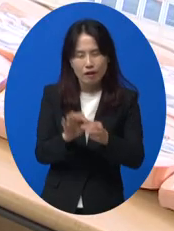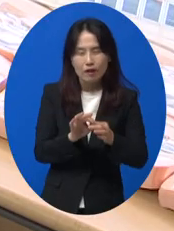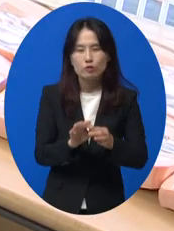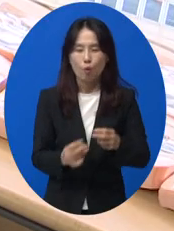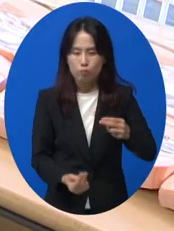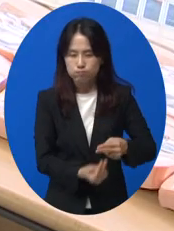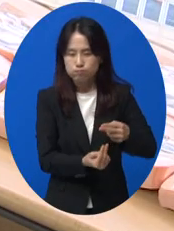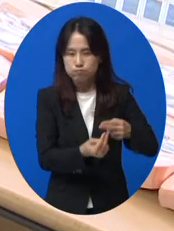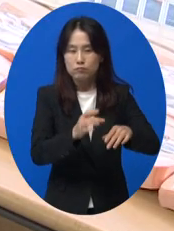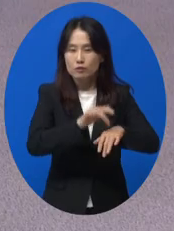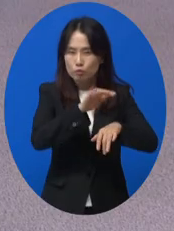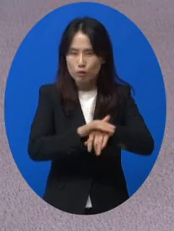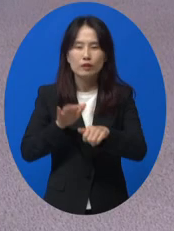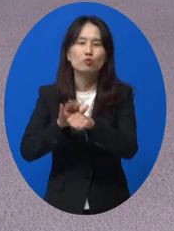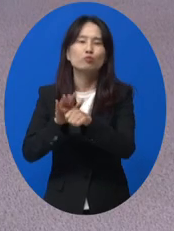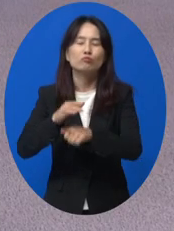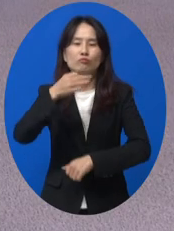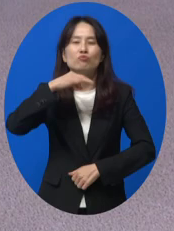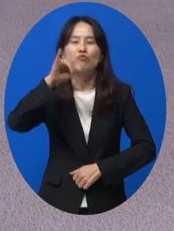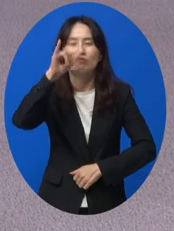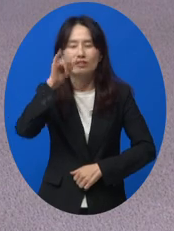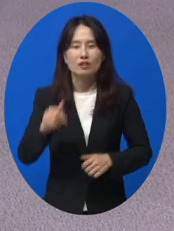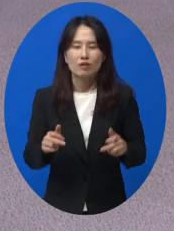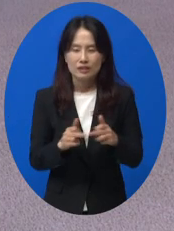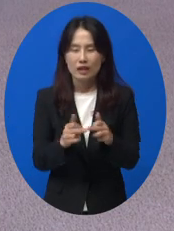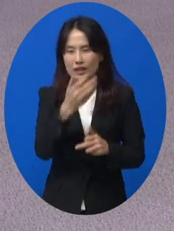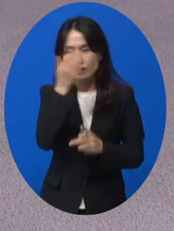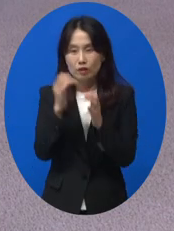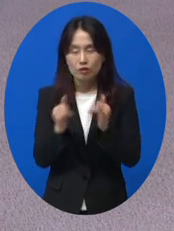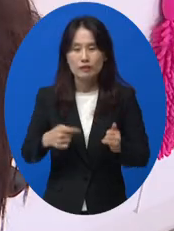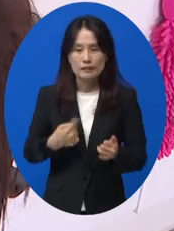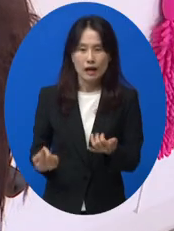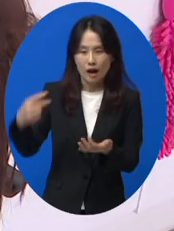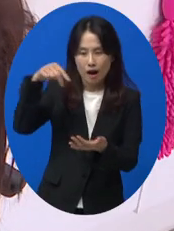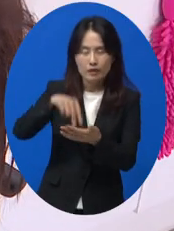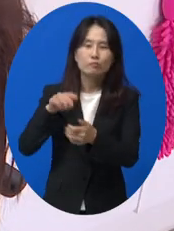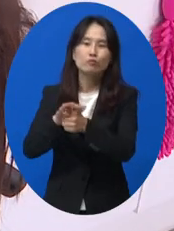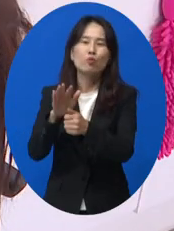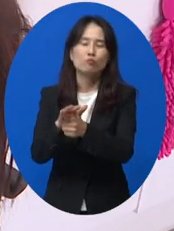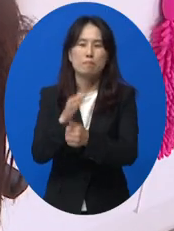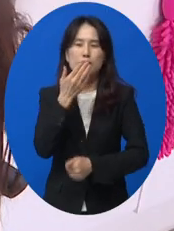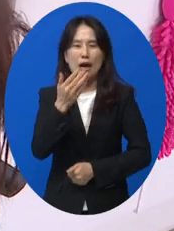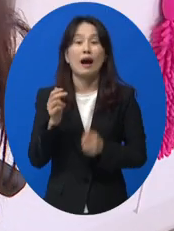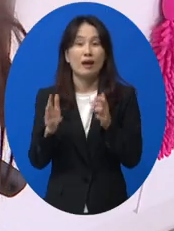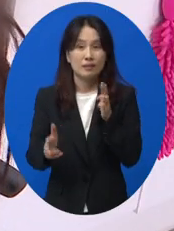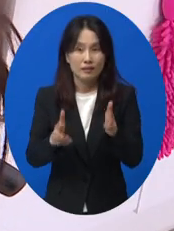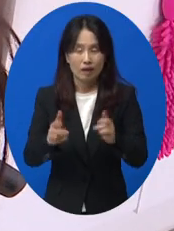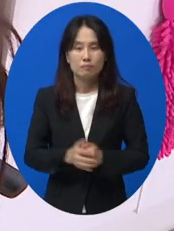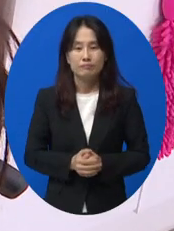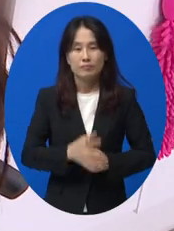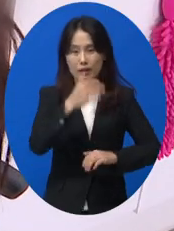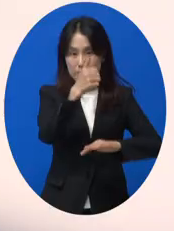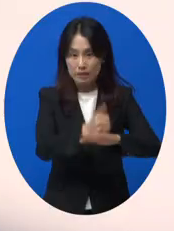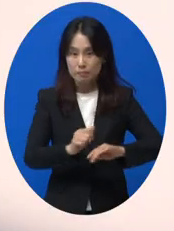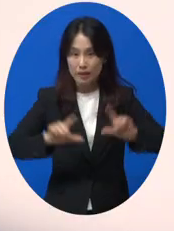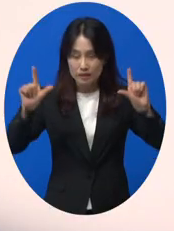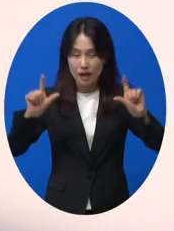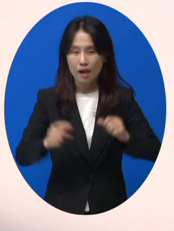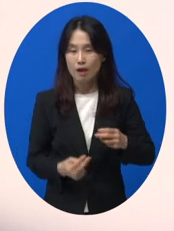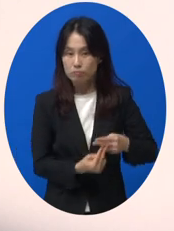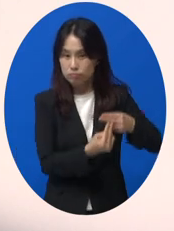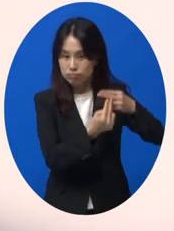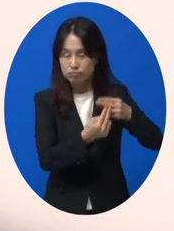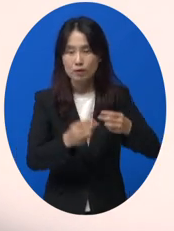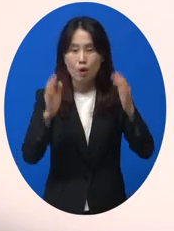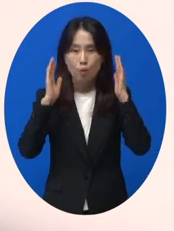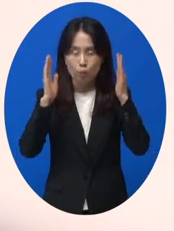저축 습관을 길러주는 것으로 장애 청년들의 자립에 도움을 줄 수 있는 사업. 만기 적립금은